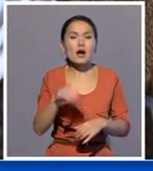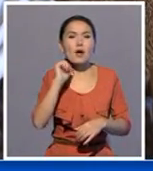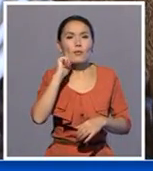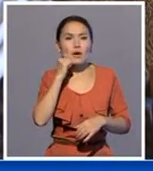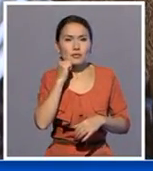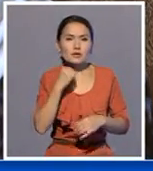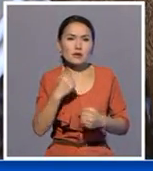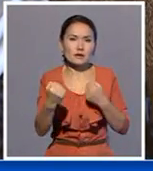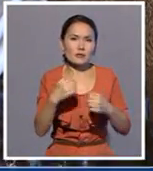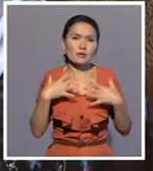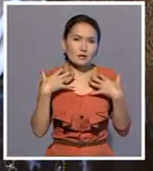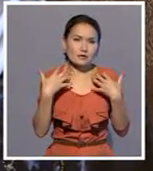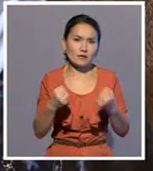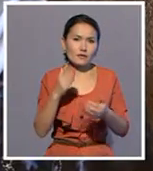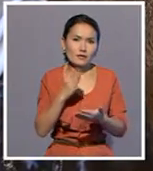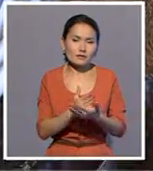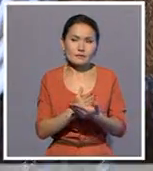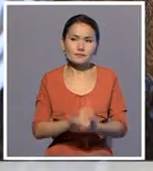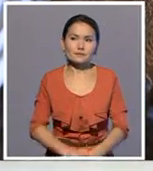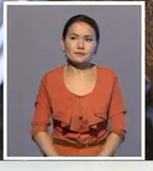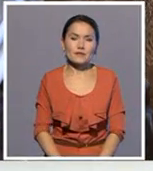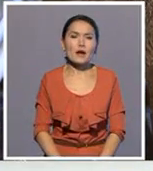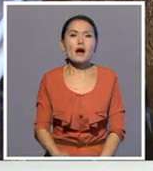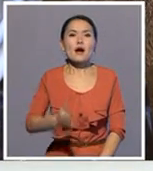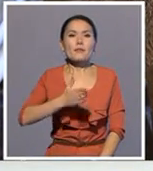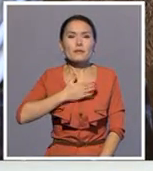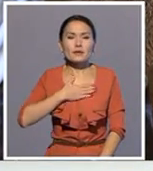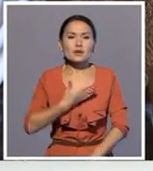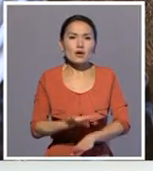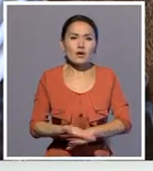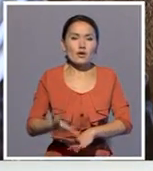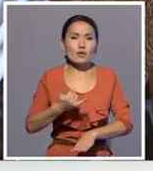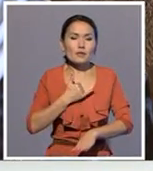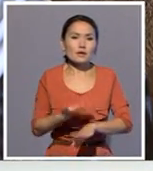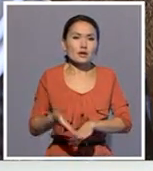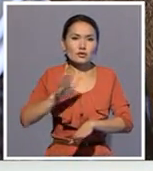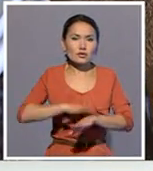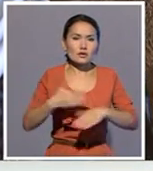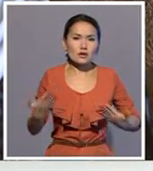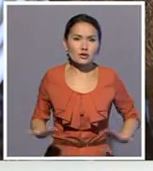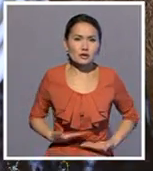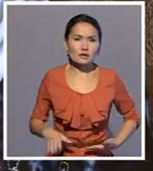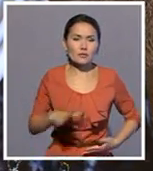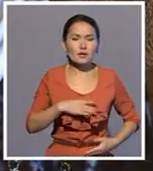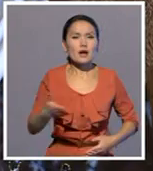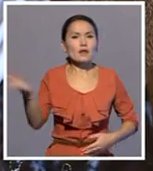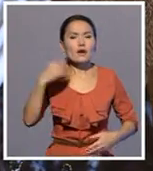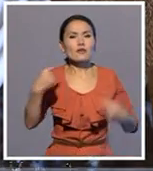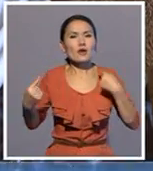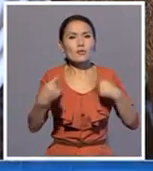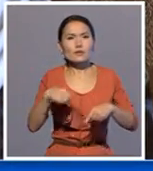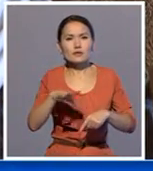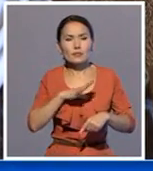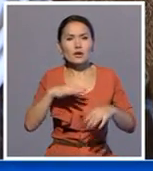Жүрмеген жерім жоқ, көрмеген оқиғам жоқ. Жаманшылық болмасын. Біздің уақытымыздағы дүниенің барлығы кетті,